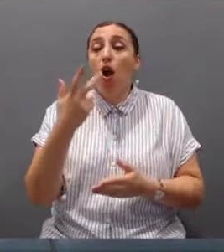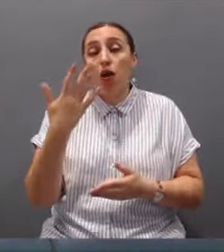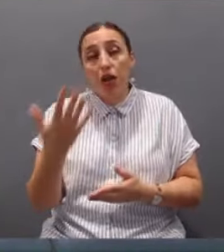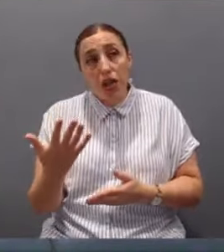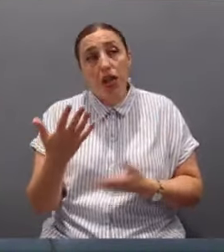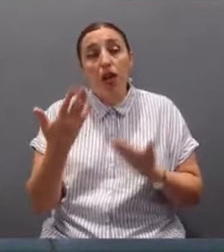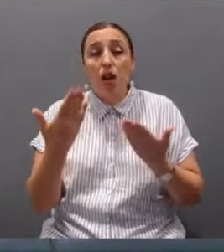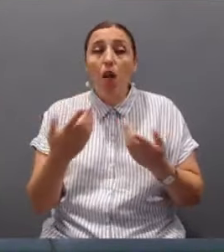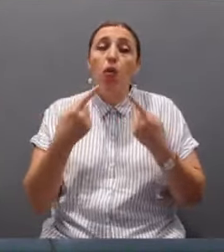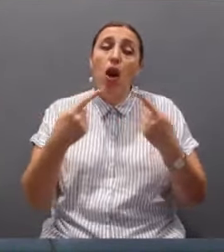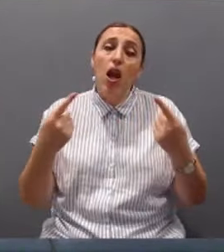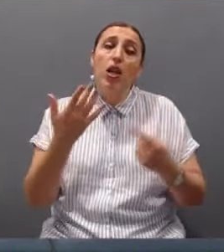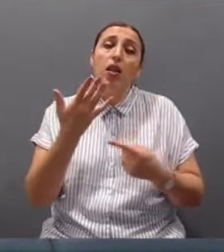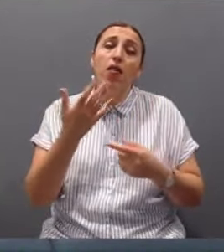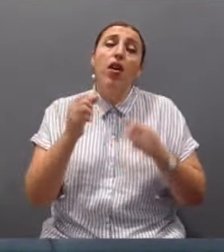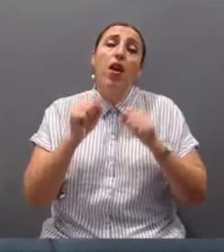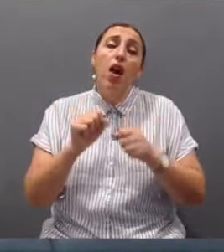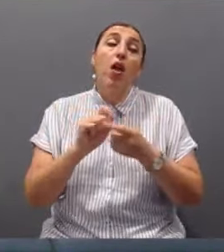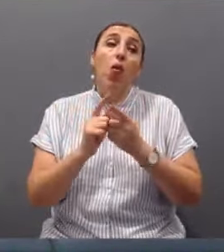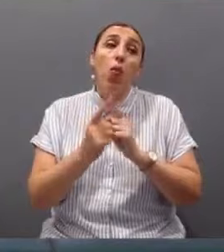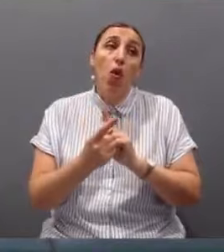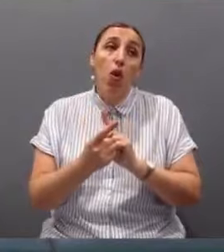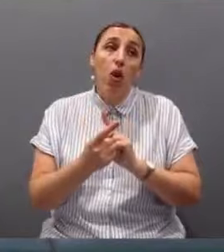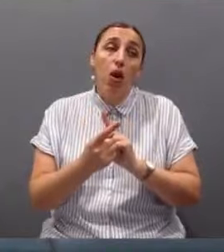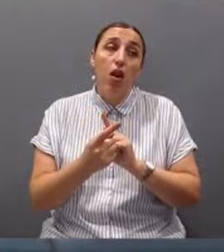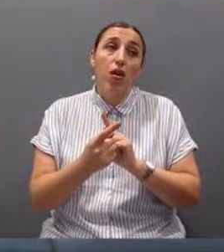105, կարելի սահմանել այլ թիվ, սա ուրեմն